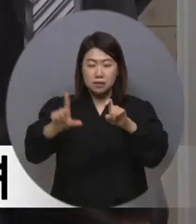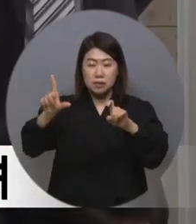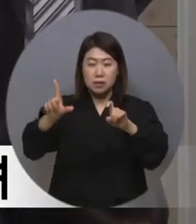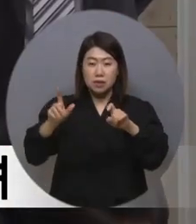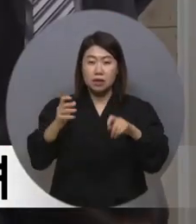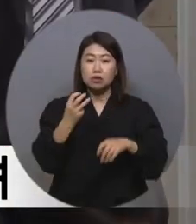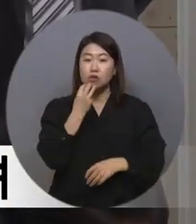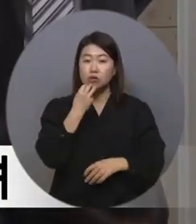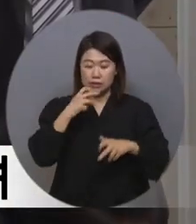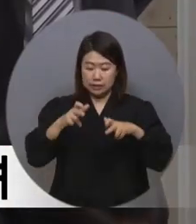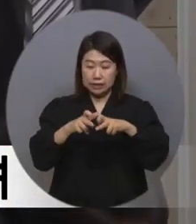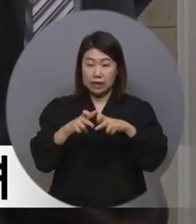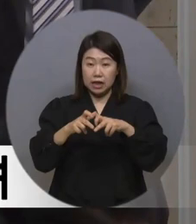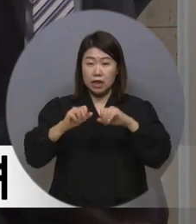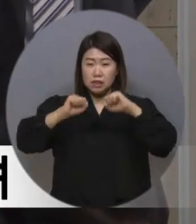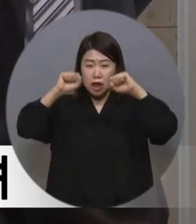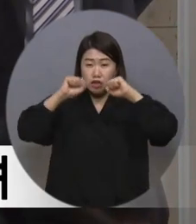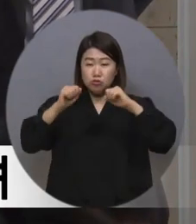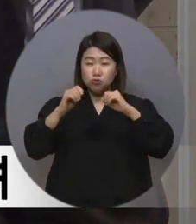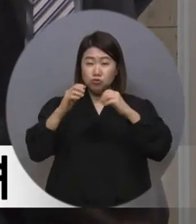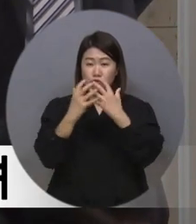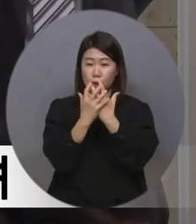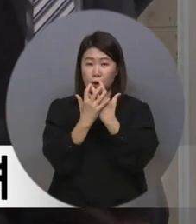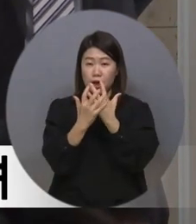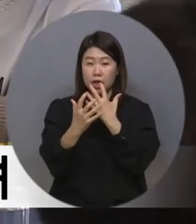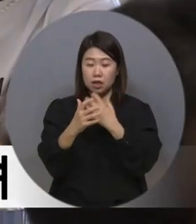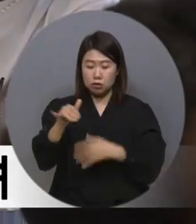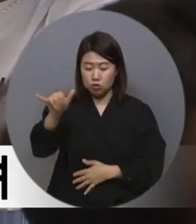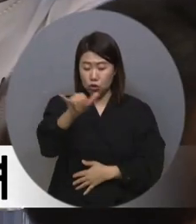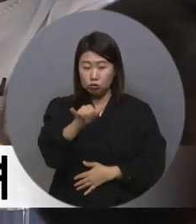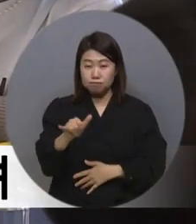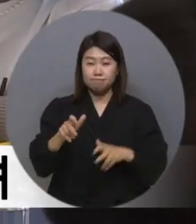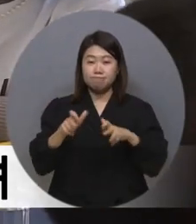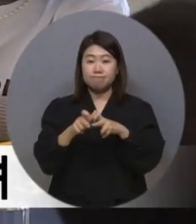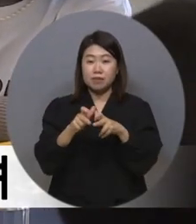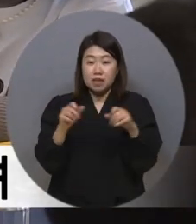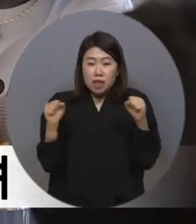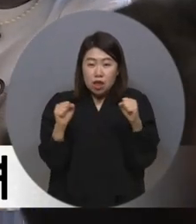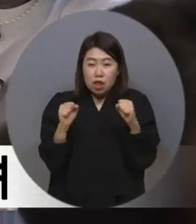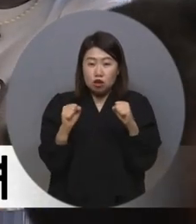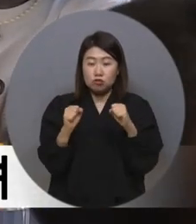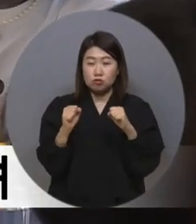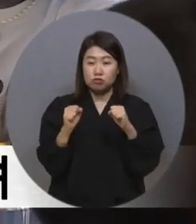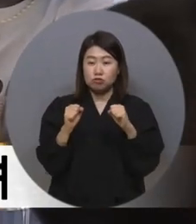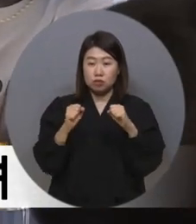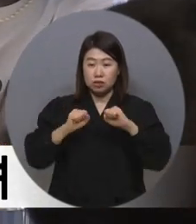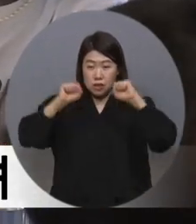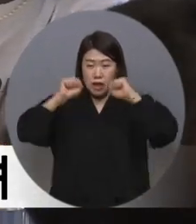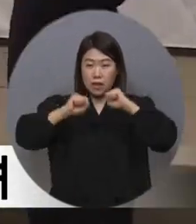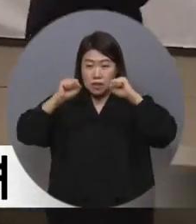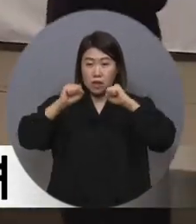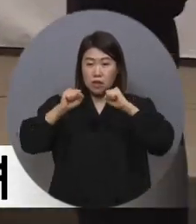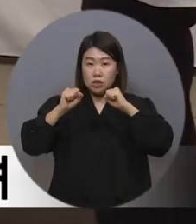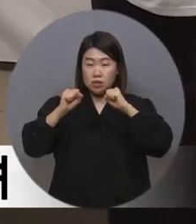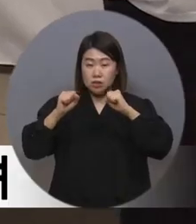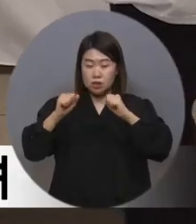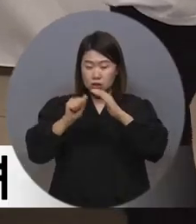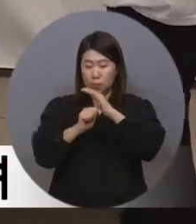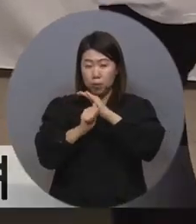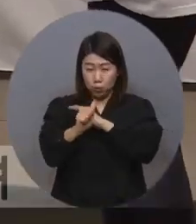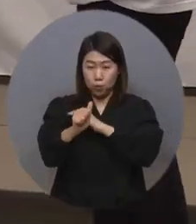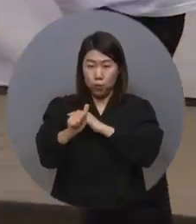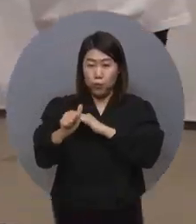장애인체육회는 한국프레스센터에서 전국 장애인 동계체전 선수단 해단식을 열었습니다. 지난달